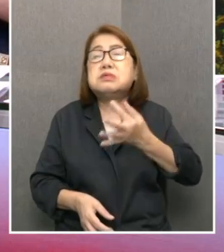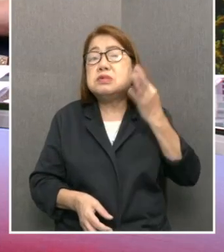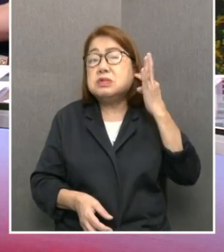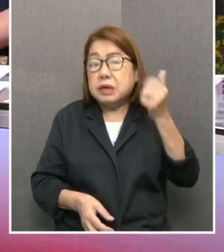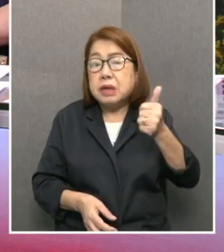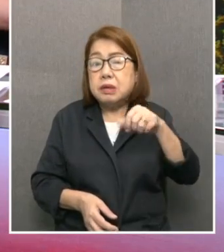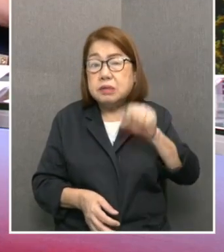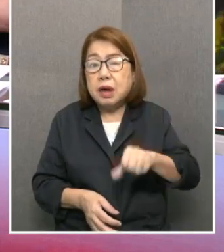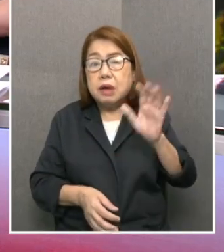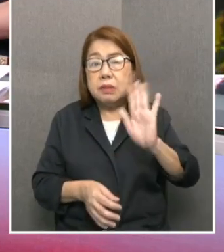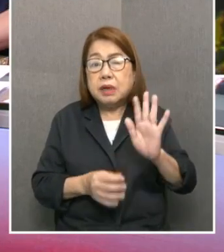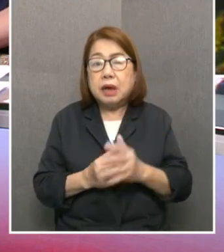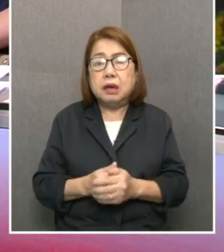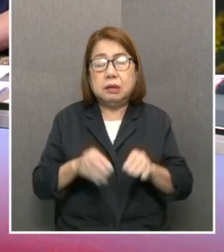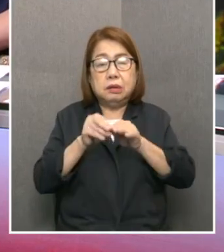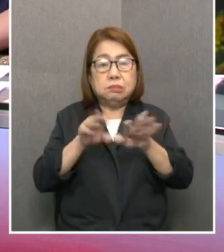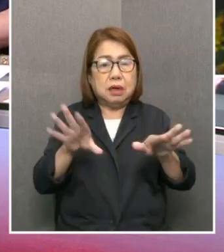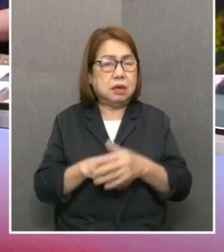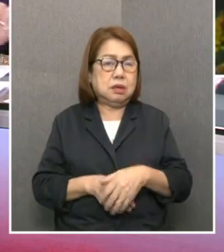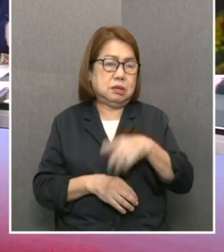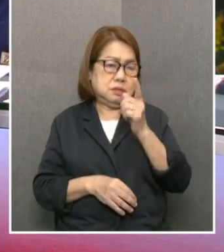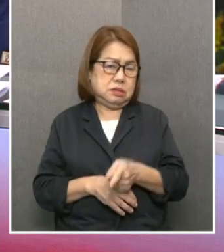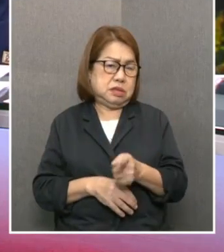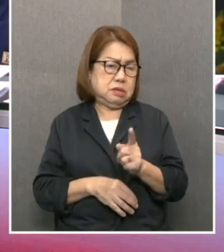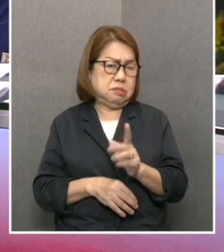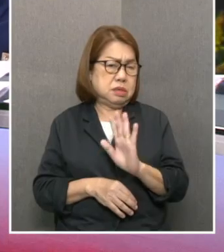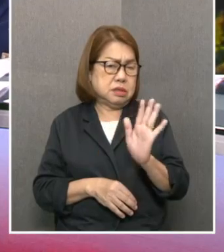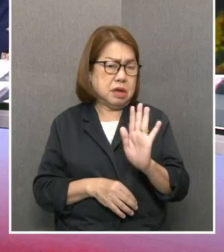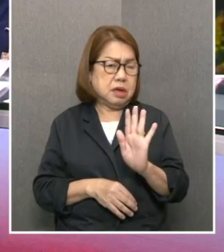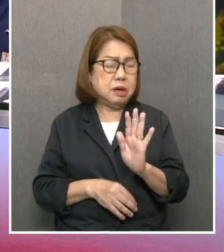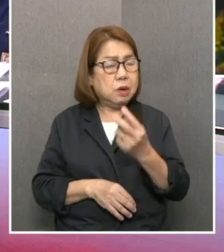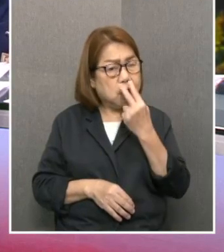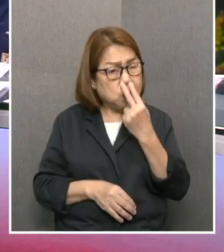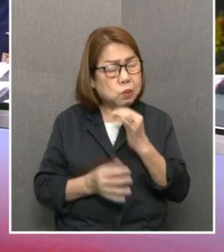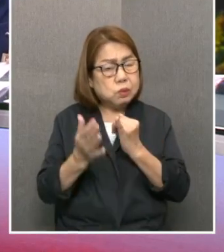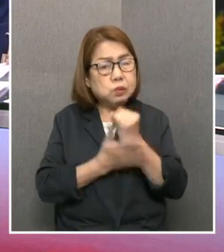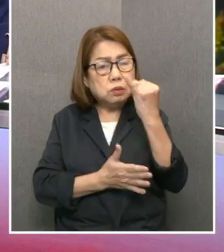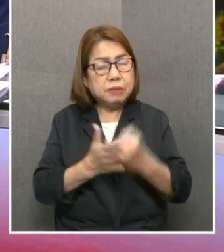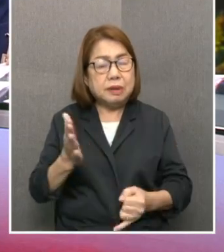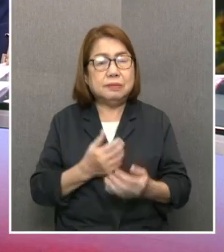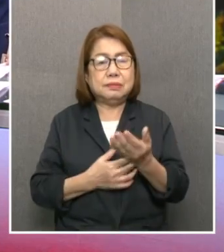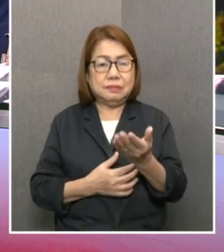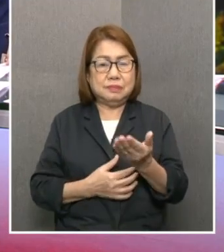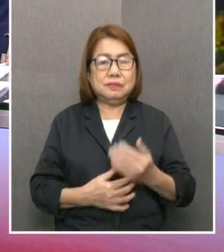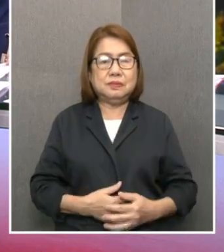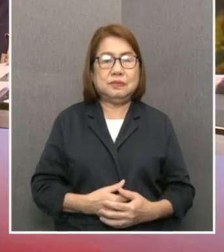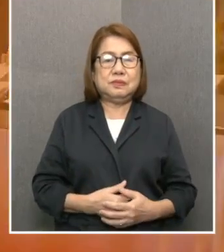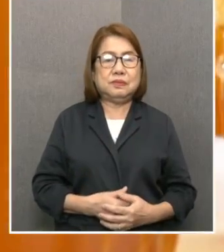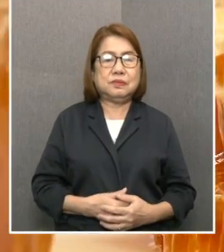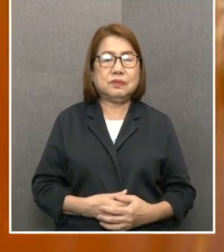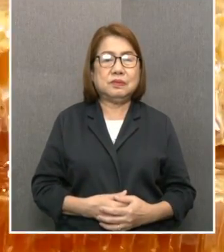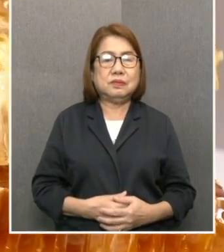น้ำผึ้งผสมมะนาวแล้วไม่ช่วยทำให้เสียงดีข่าวนี้จริงมนะคะไปติดตามจากคุณธัญญาพรสุวรรณรัตน์กันเลย